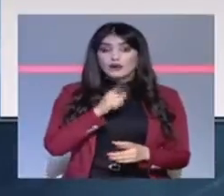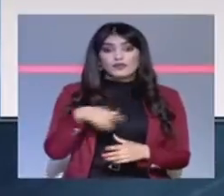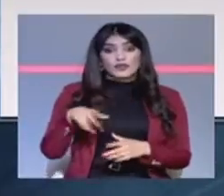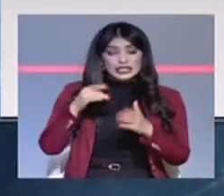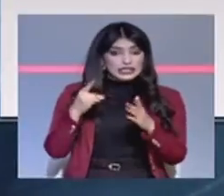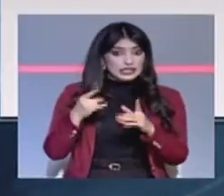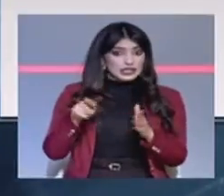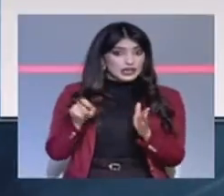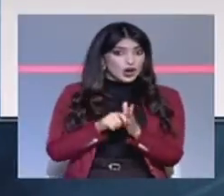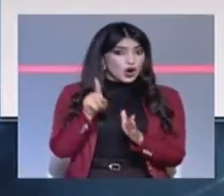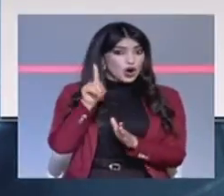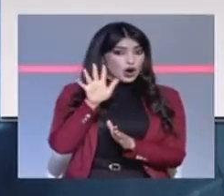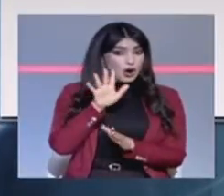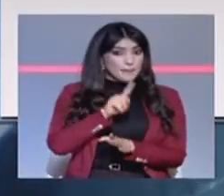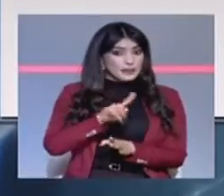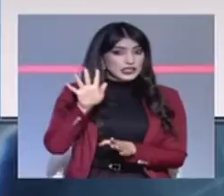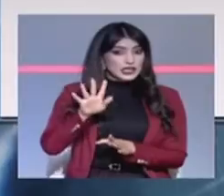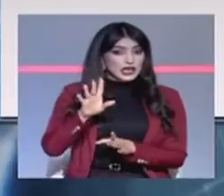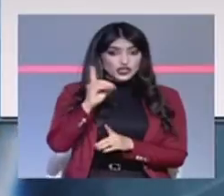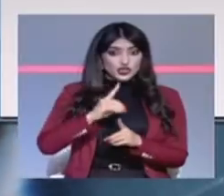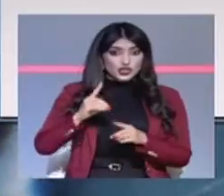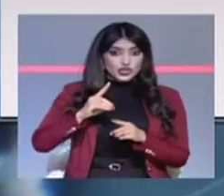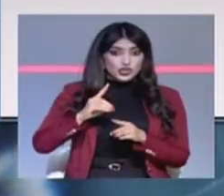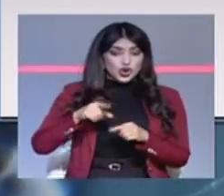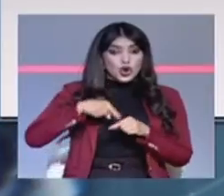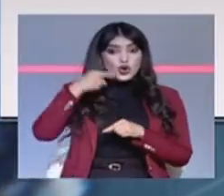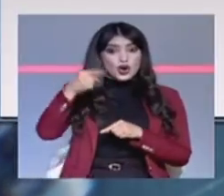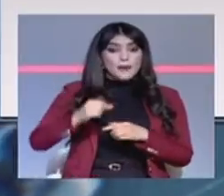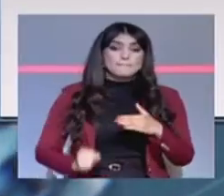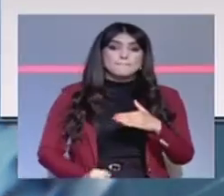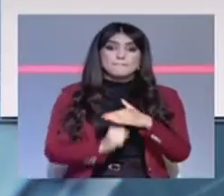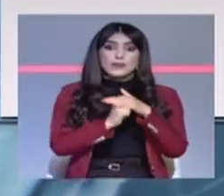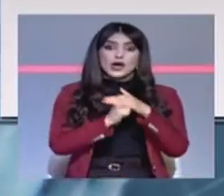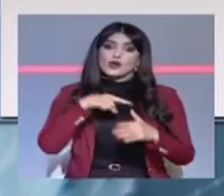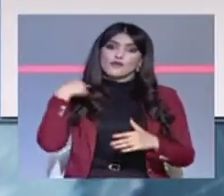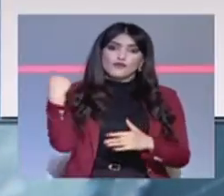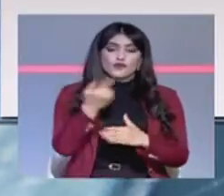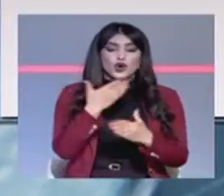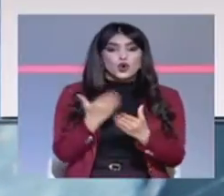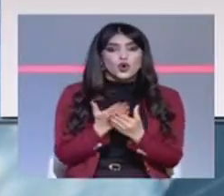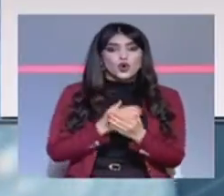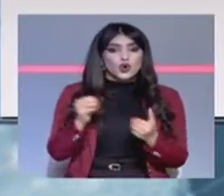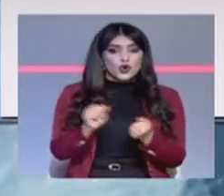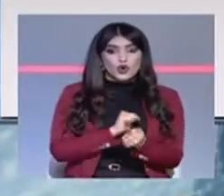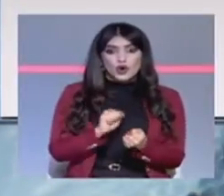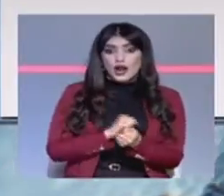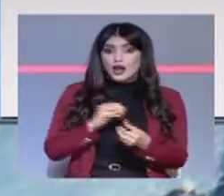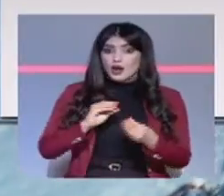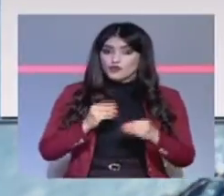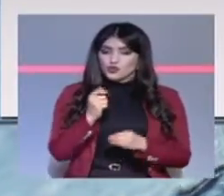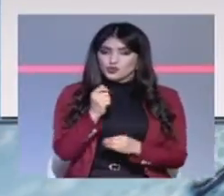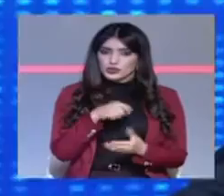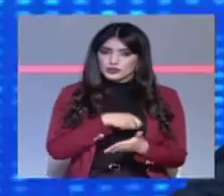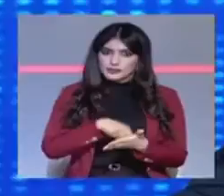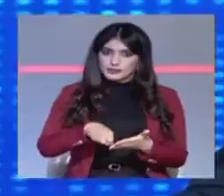الخامس عشر من الشهر المقبل ك اجل اقصى لتسويه كافه ملفات النزاعات